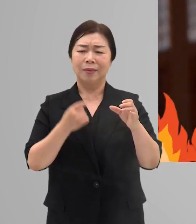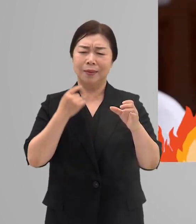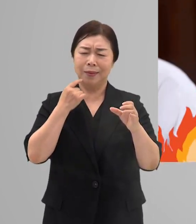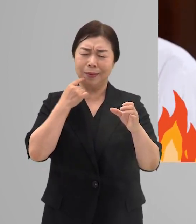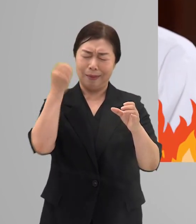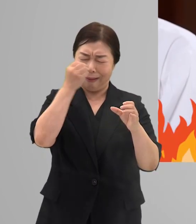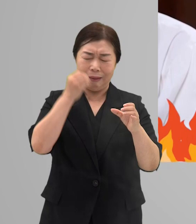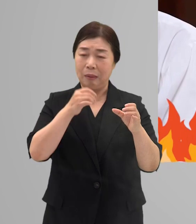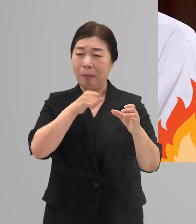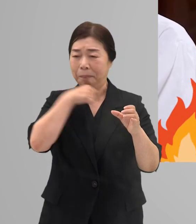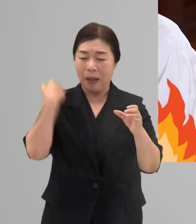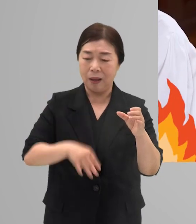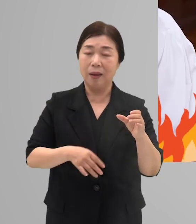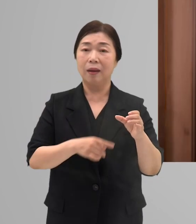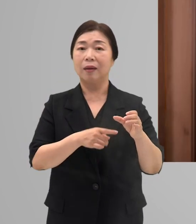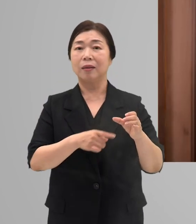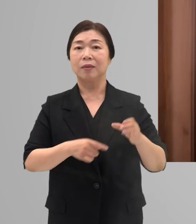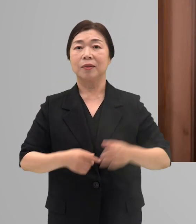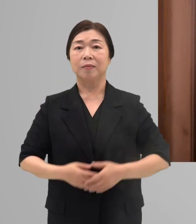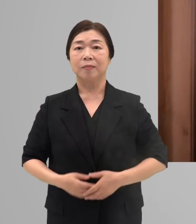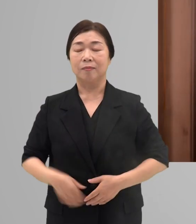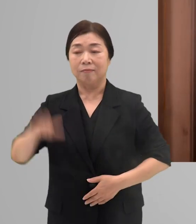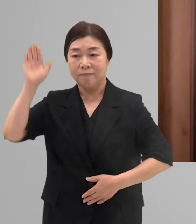진짜 맛없어요, 근데.